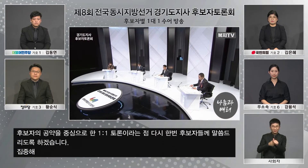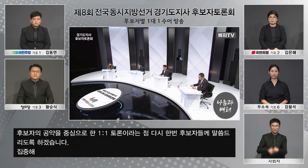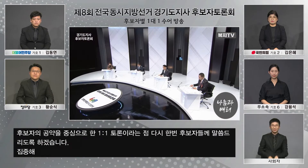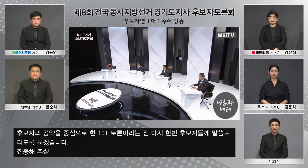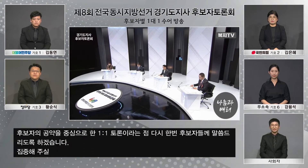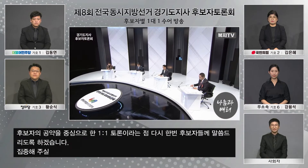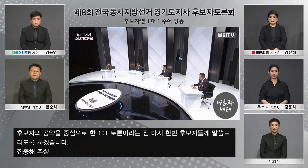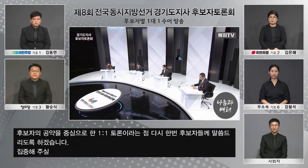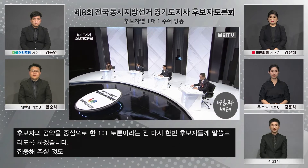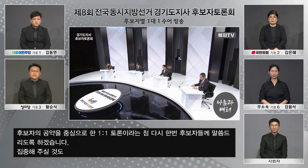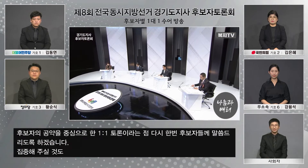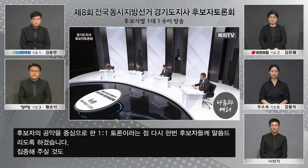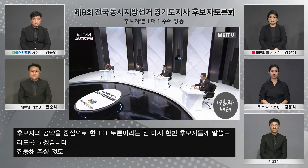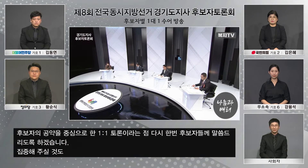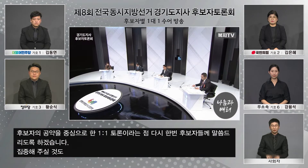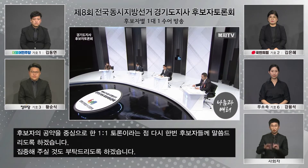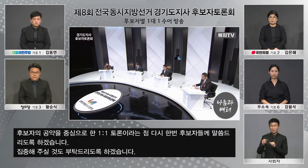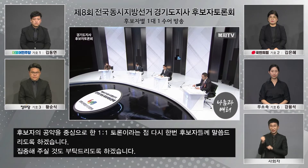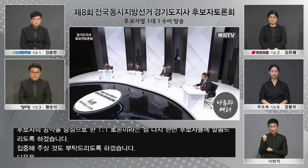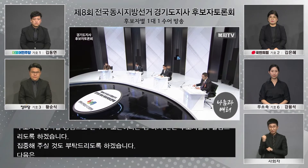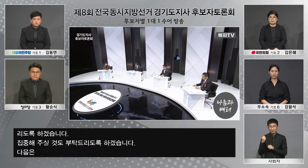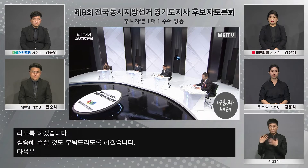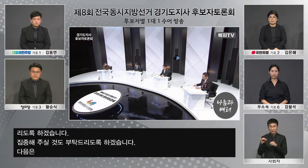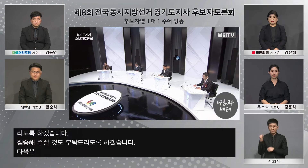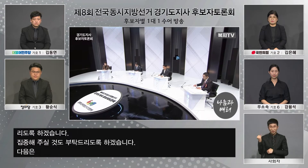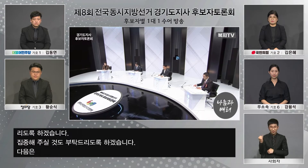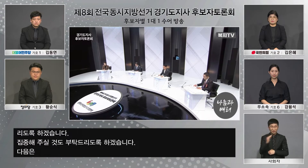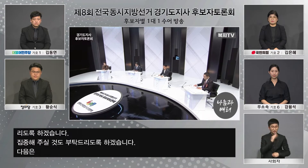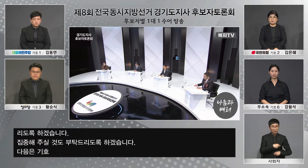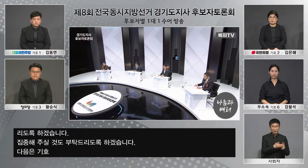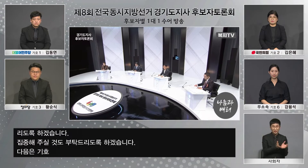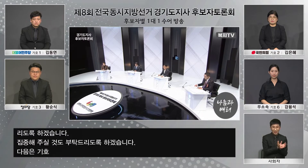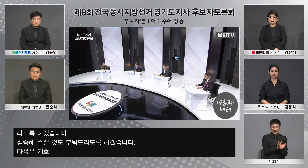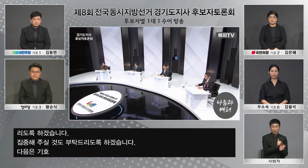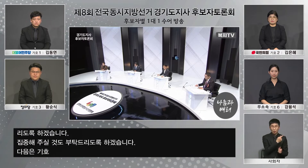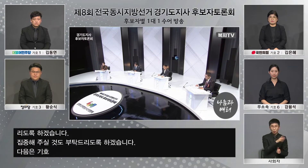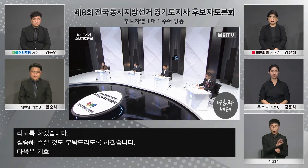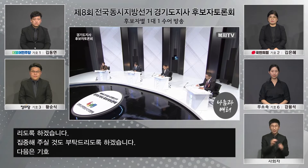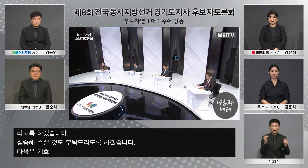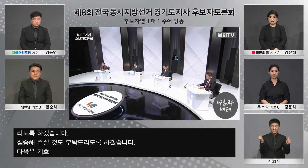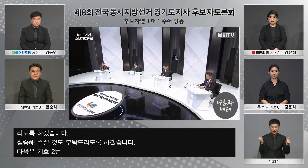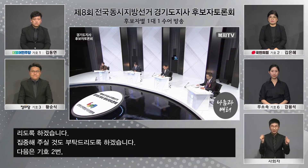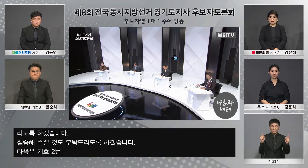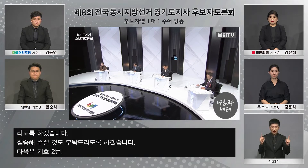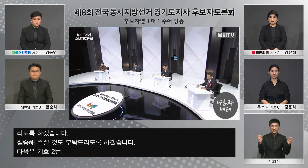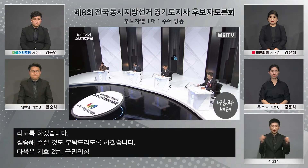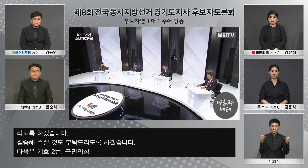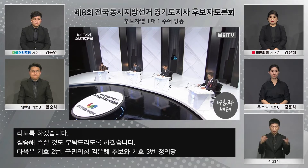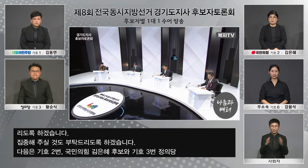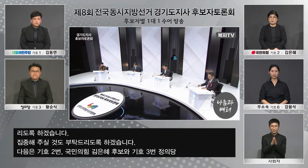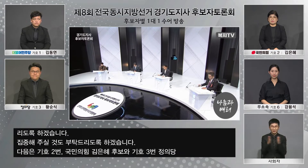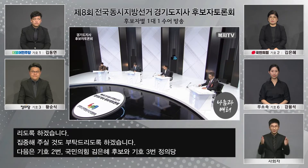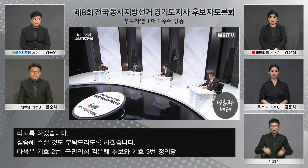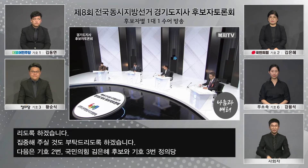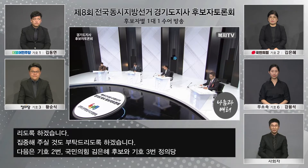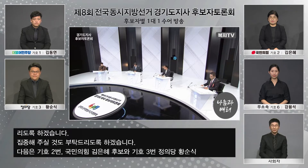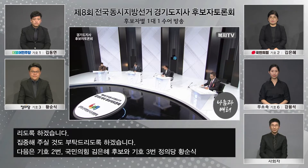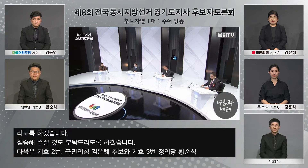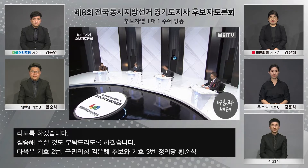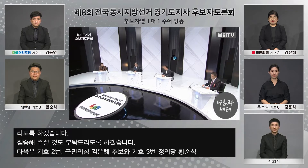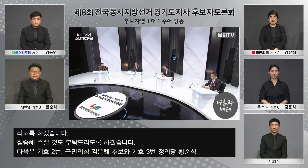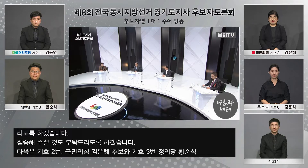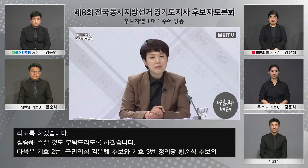다음은 기호 2번 국민의힘 김은혜 후보와 기호 3번 정의당 황순식 후보의 1대1 자유토론입니다. 김 후보님 시작해 주시죠.